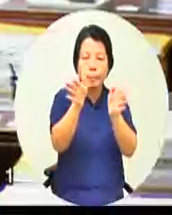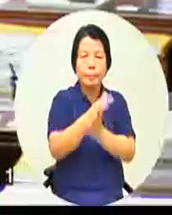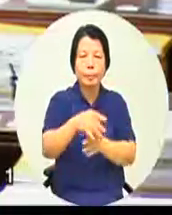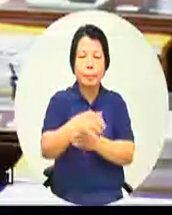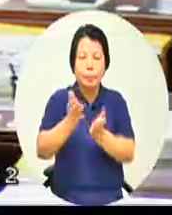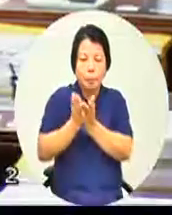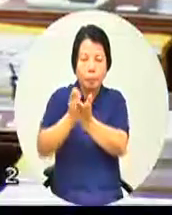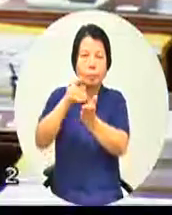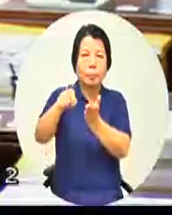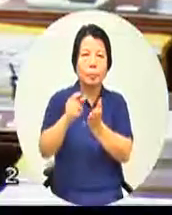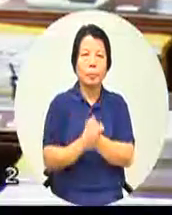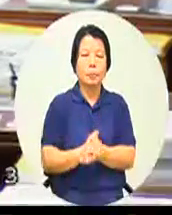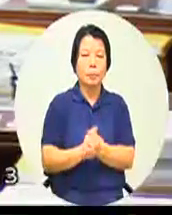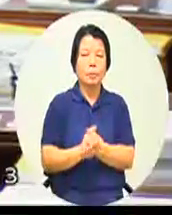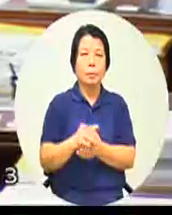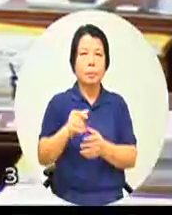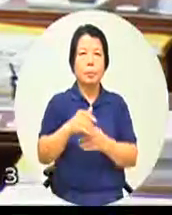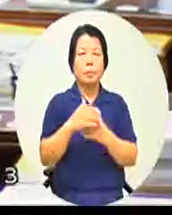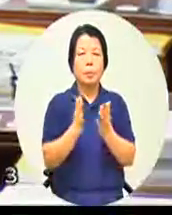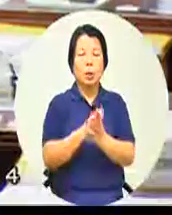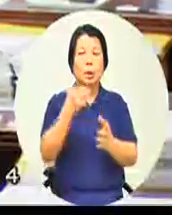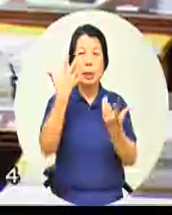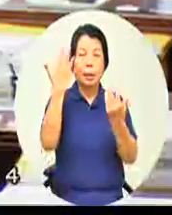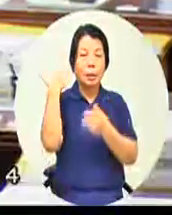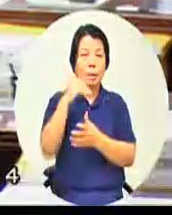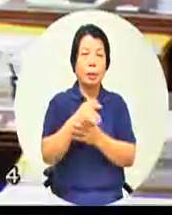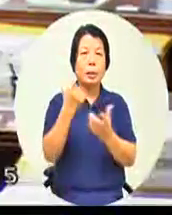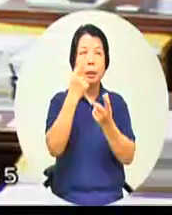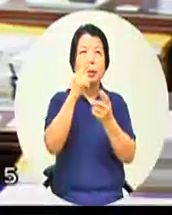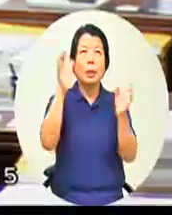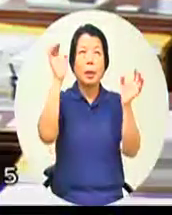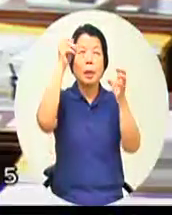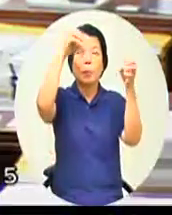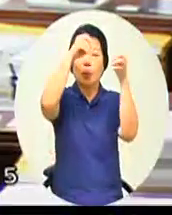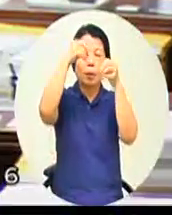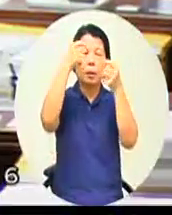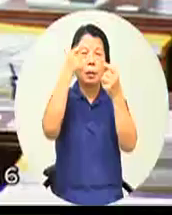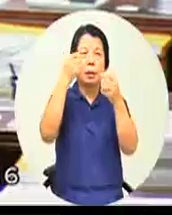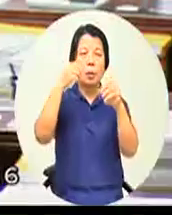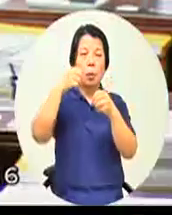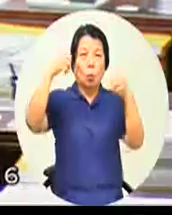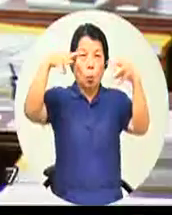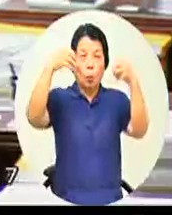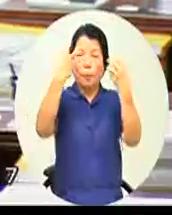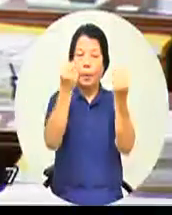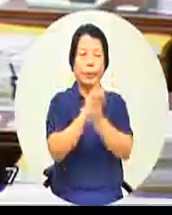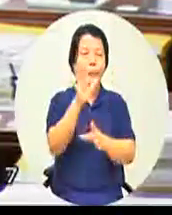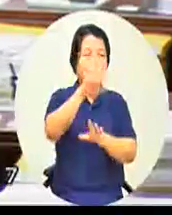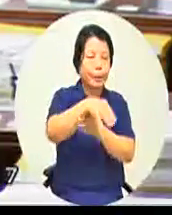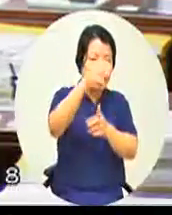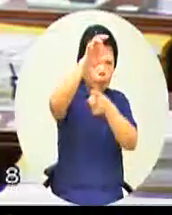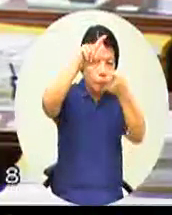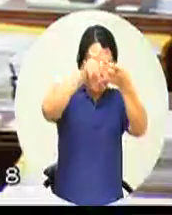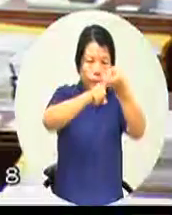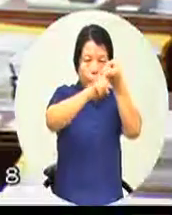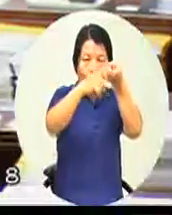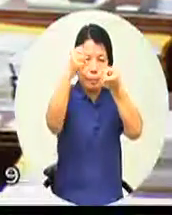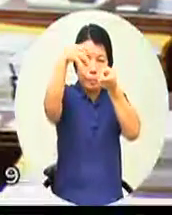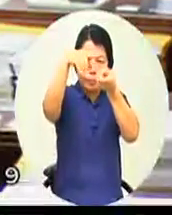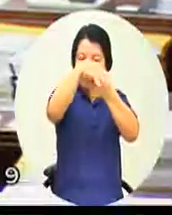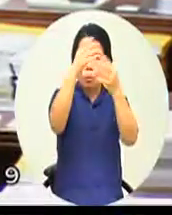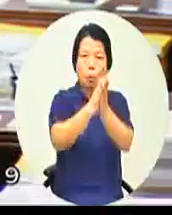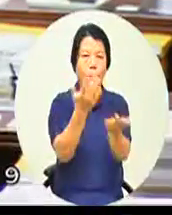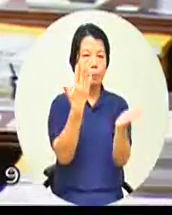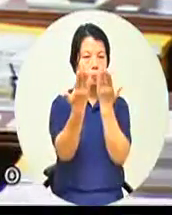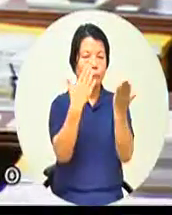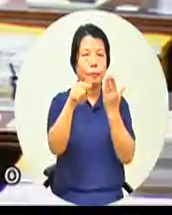少的啦，所以那一个小小的一盏灯就可以看得很清楚了哈。那这个就是，那现在这个观